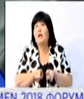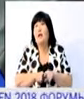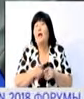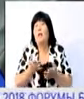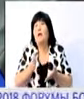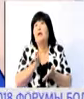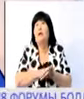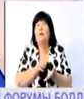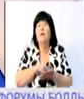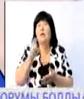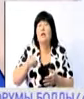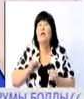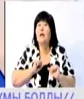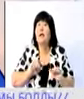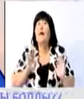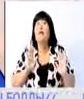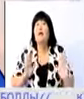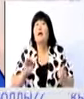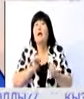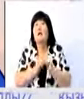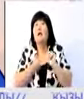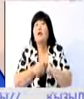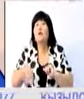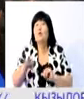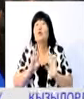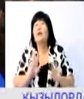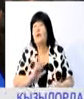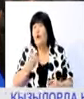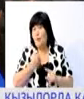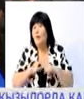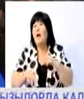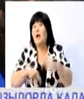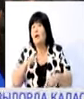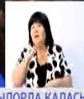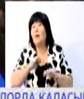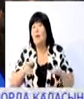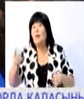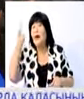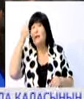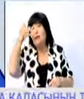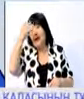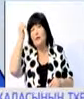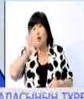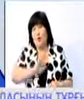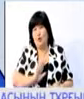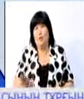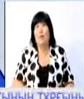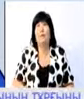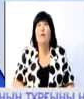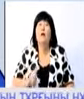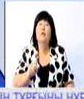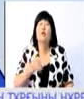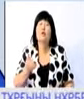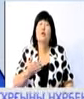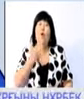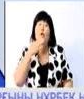қуғынға ұшыраған жандардың ерлігін тек тас тұғыр төңірегінде ғана емес, былайғы сәтте де ұрпақ санасынан өшірмеу. Бұл жолда